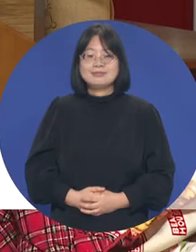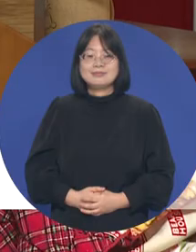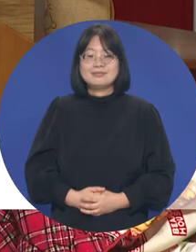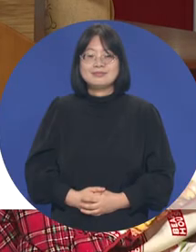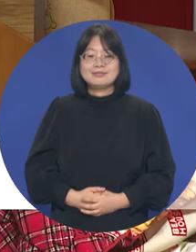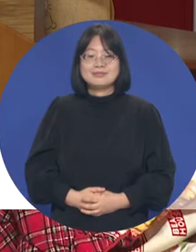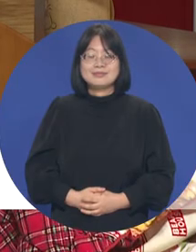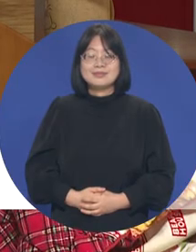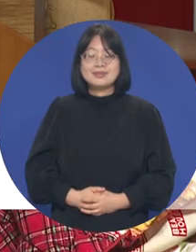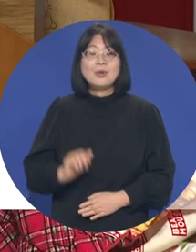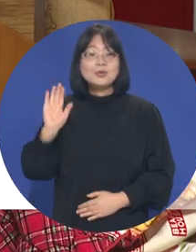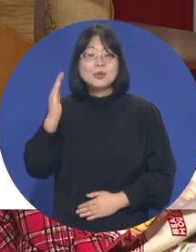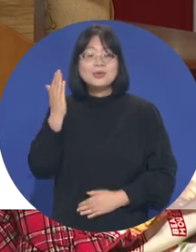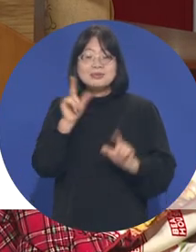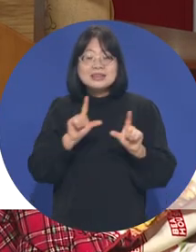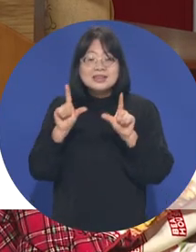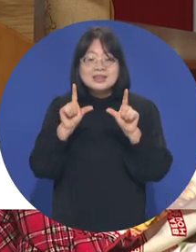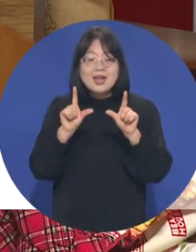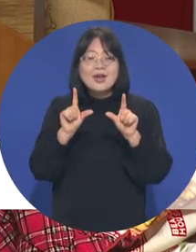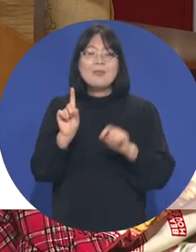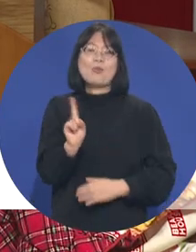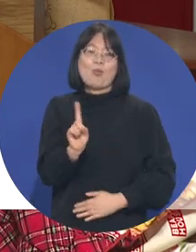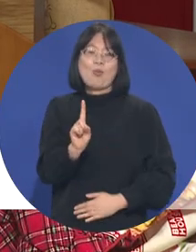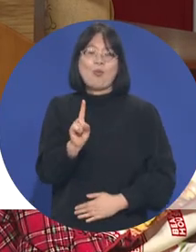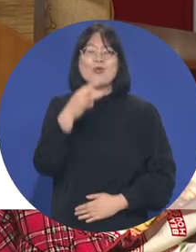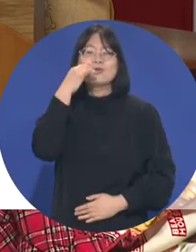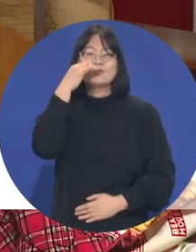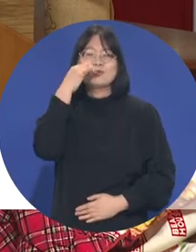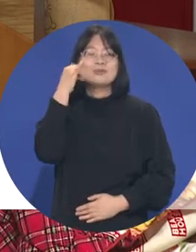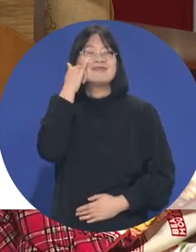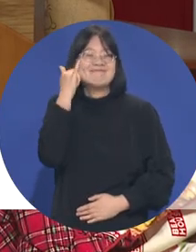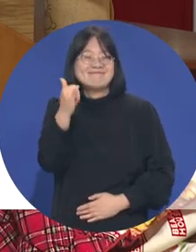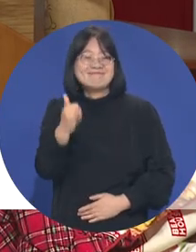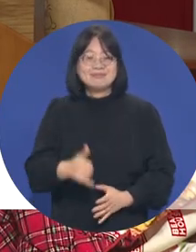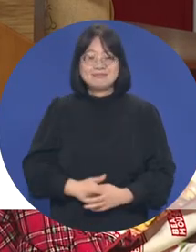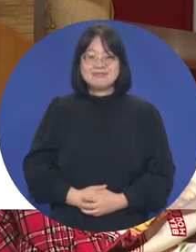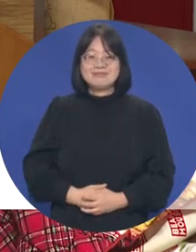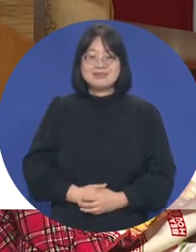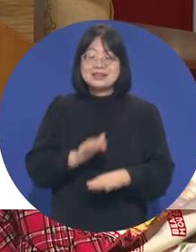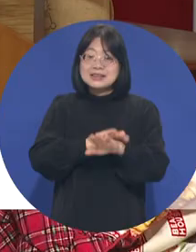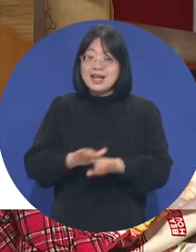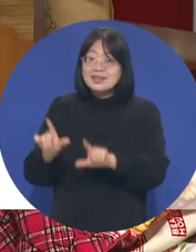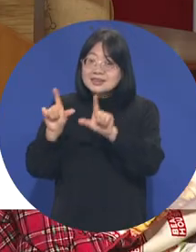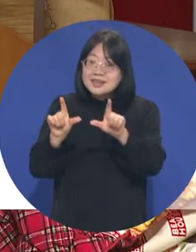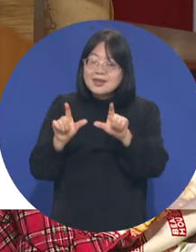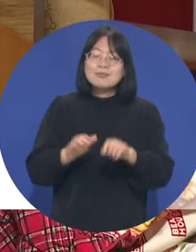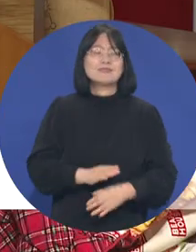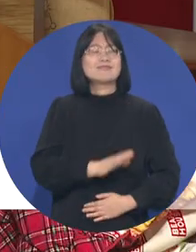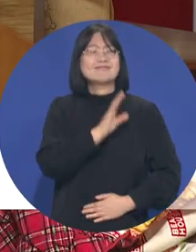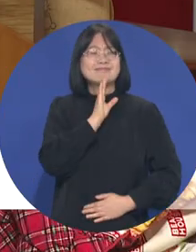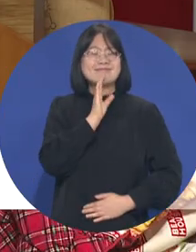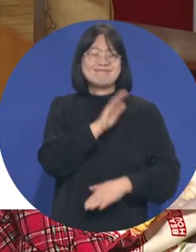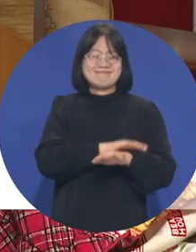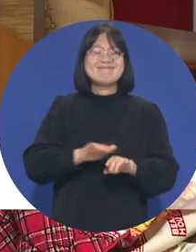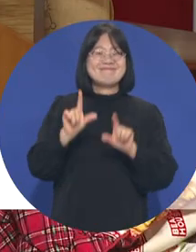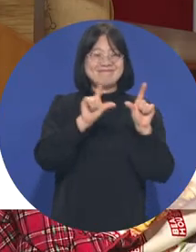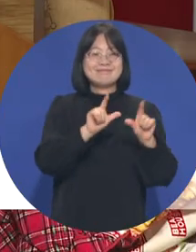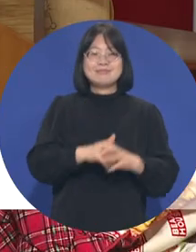네, 요즘 어떻게 지내시는지 궁금해서 전화드렸어요. 예, 잘 지내고 계셨어요? 잘 지내고